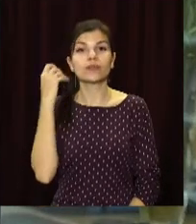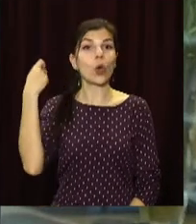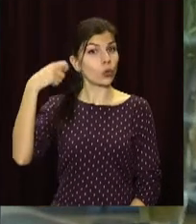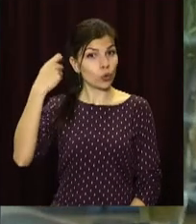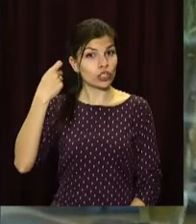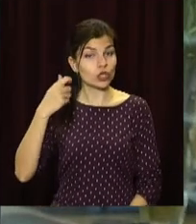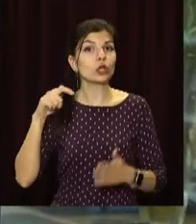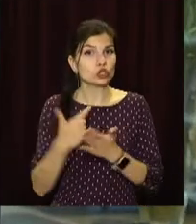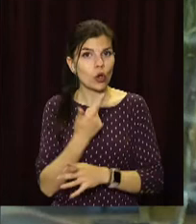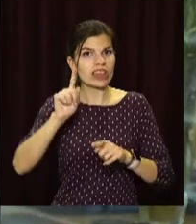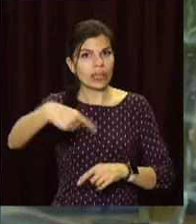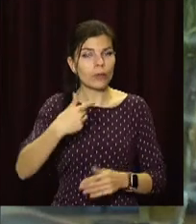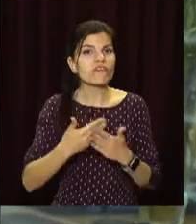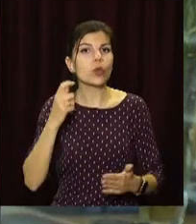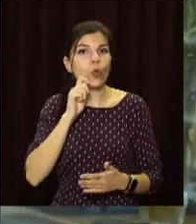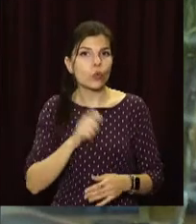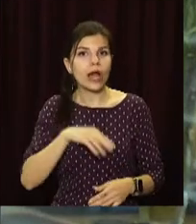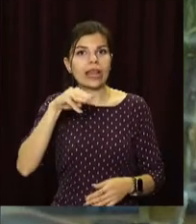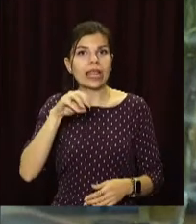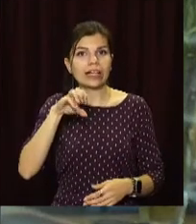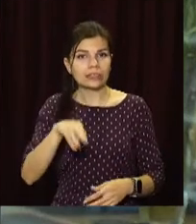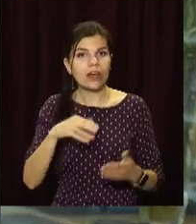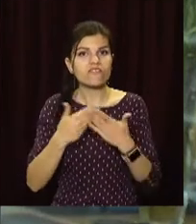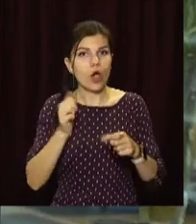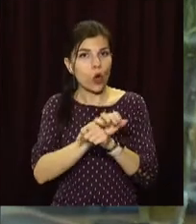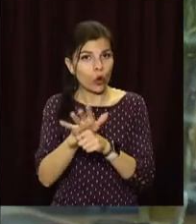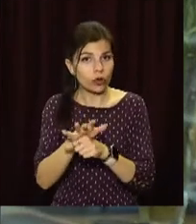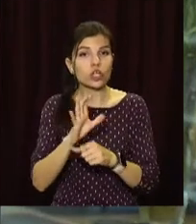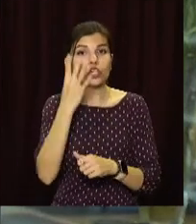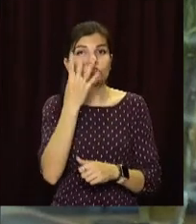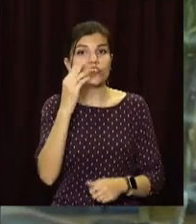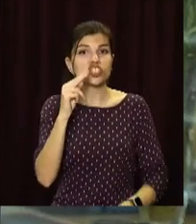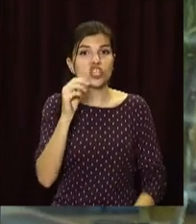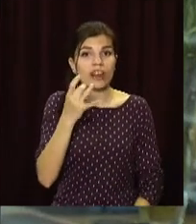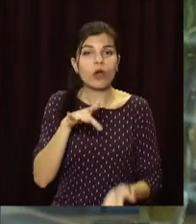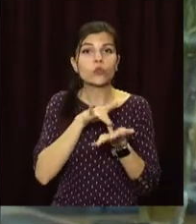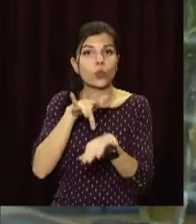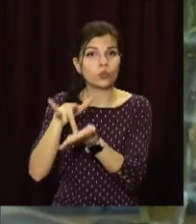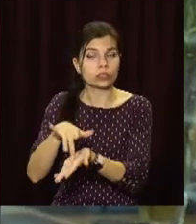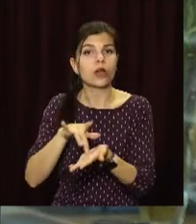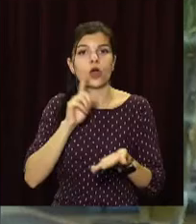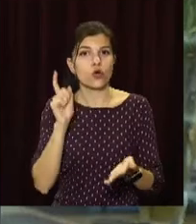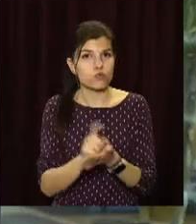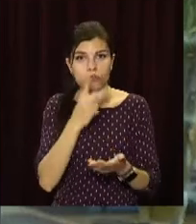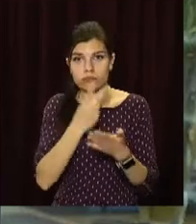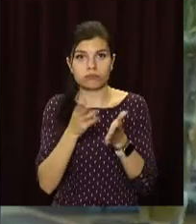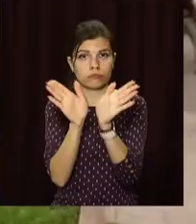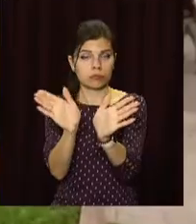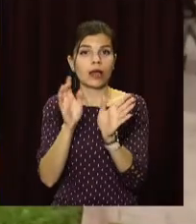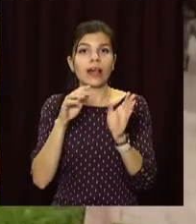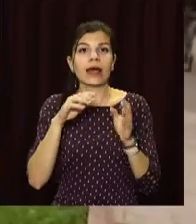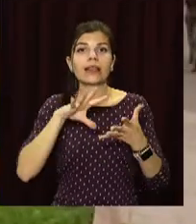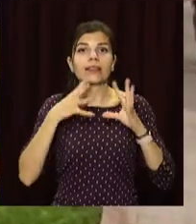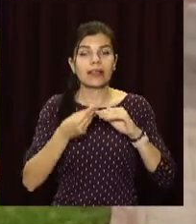Туреччина знову вимагатиме від українців тести на коронавірус. Із 4 червня туристам необхідно буде пред'явити негативний